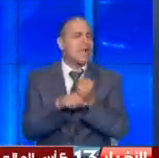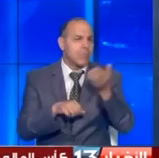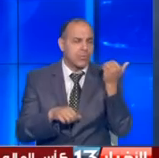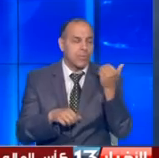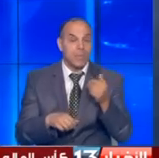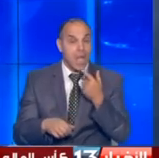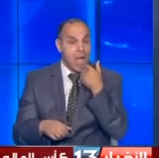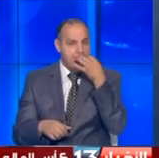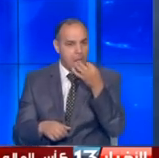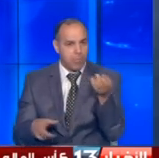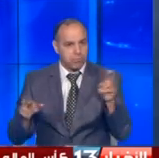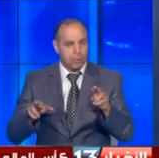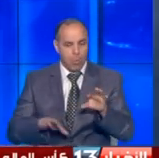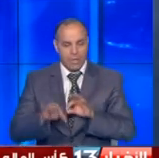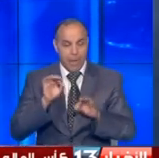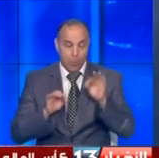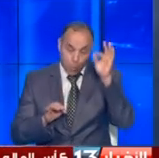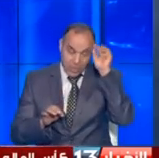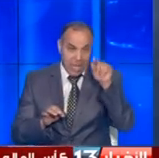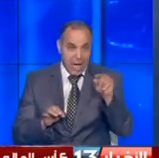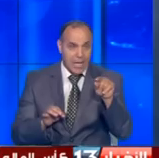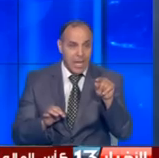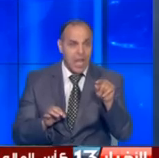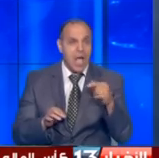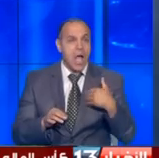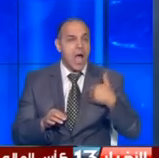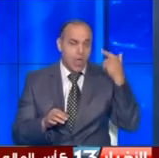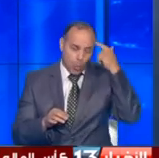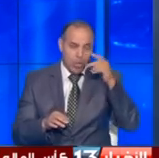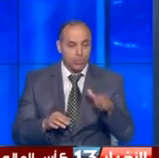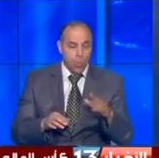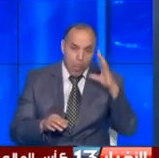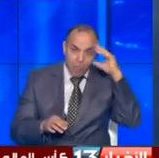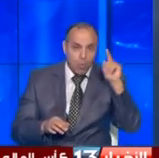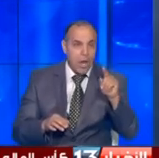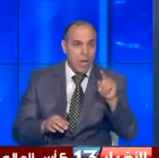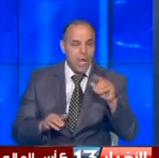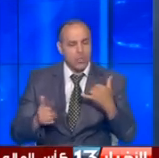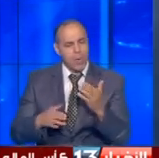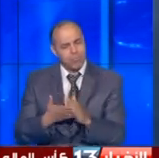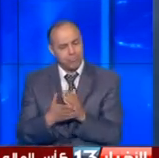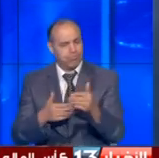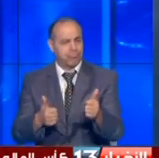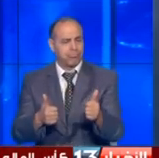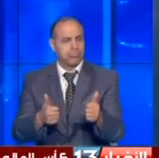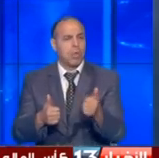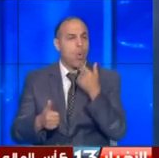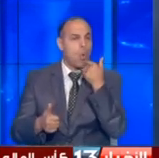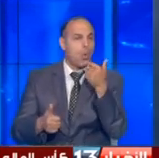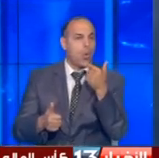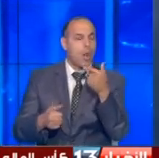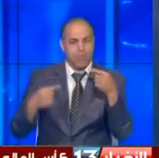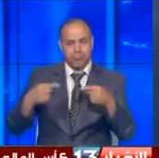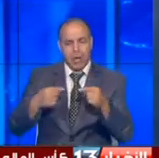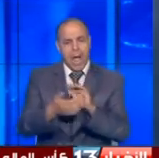في المقابل سيعاول المنتخب التونسي على الانتعاشة القصوى للاعبيه والأجواء الرائعة لتحضيراته التي تخللتها